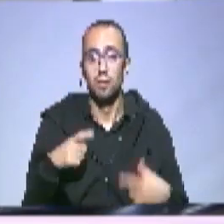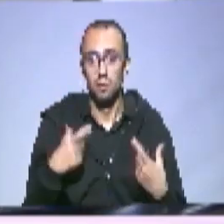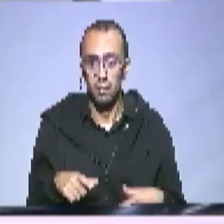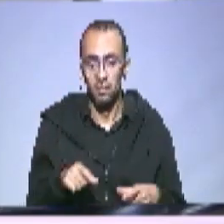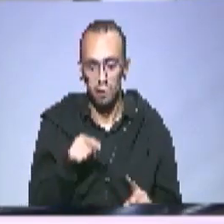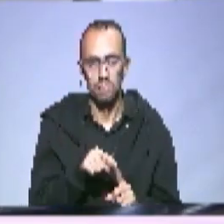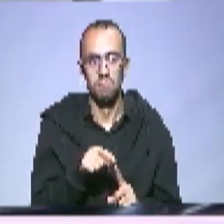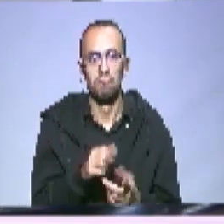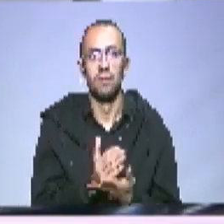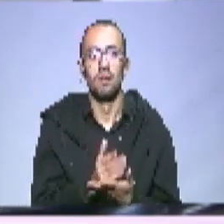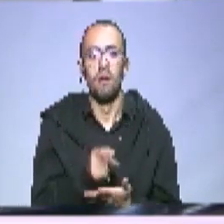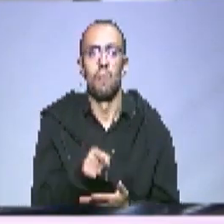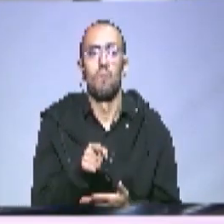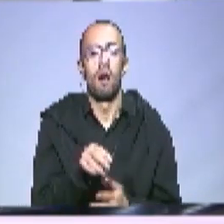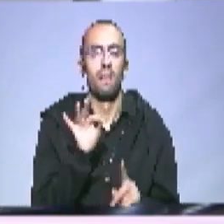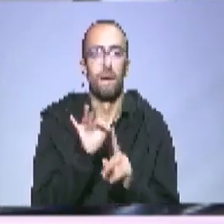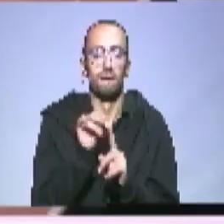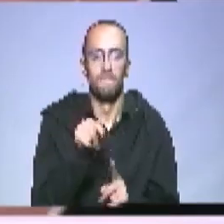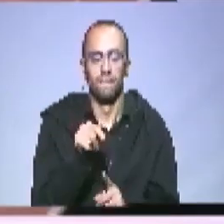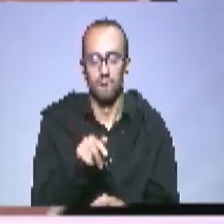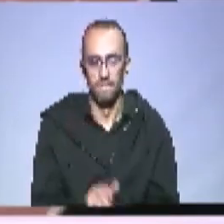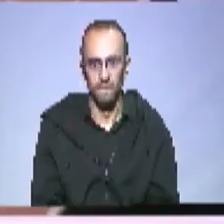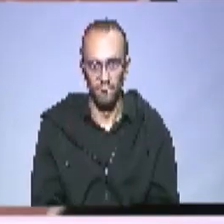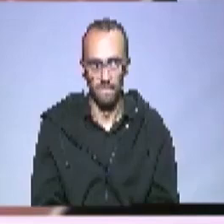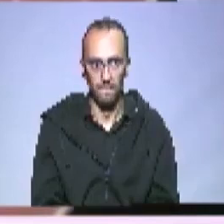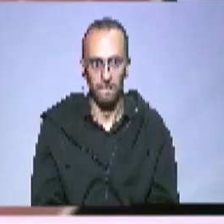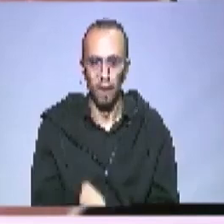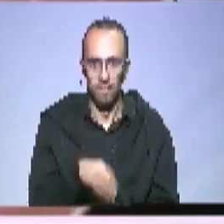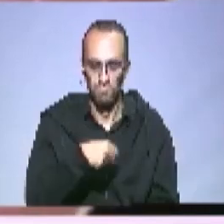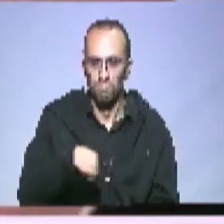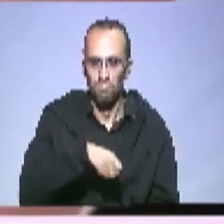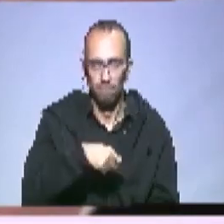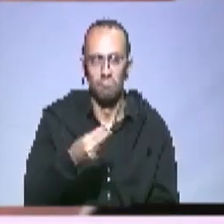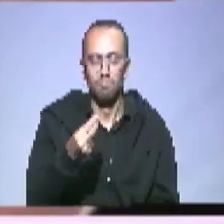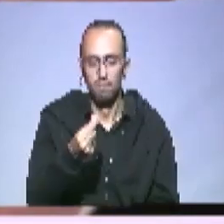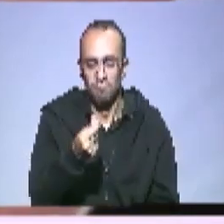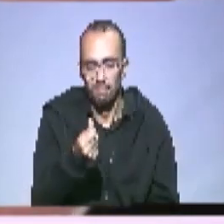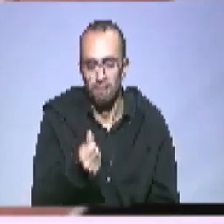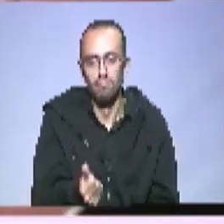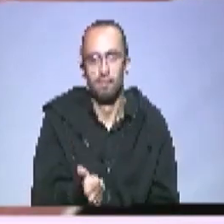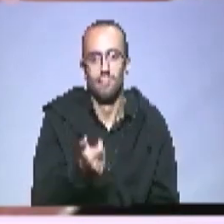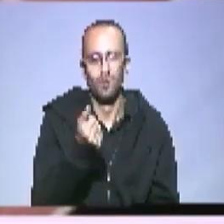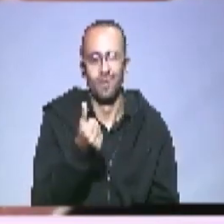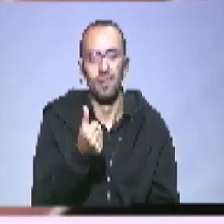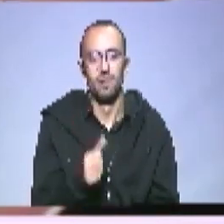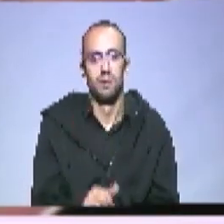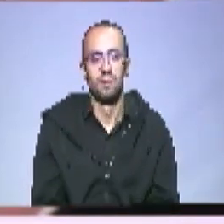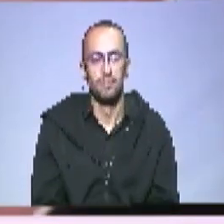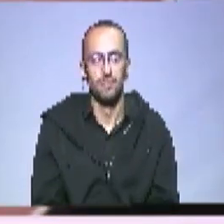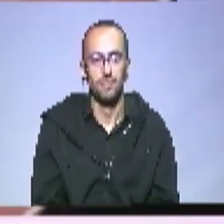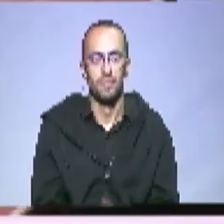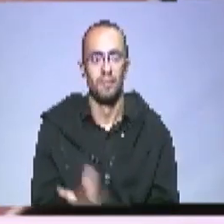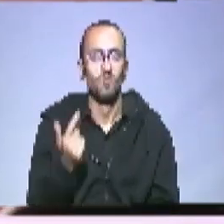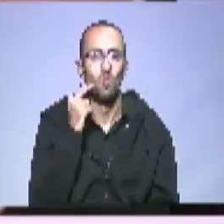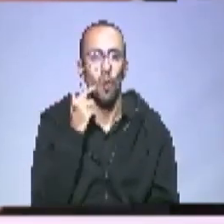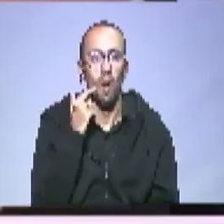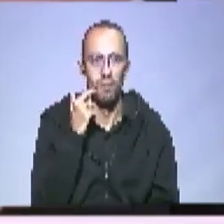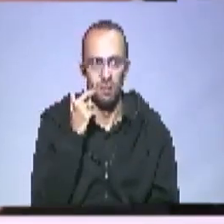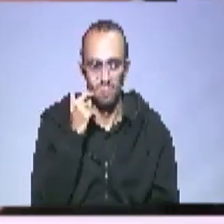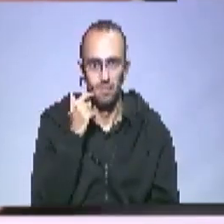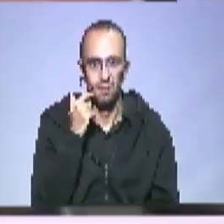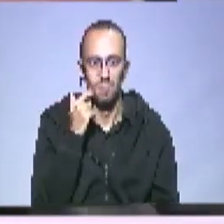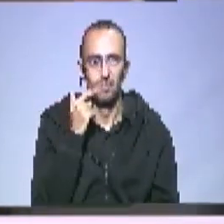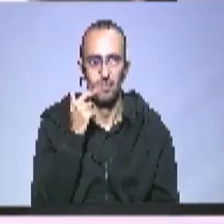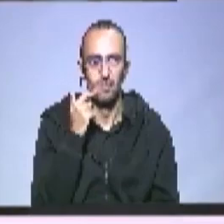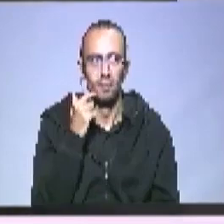دي، ان هي بتبقى بصلايه مكرمله شويه، بنكرملها شويه عشان تدينا طعم مسكر، ونديها